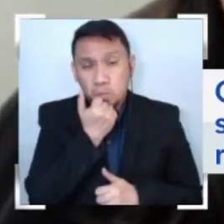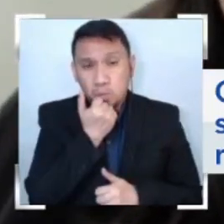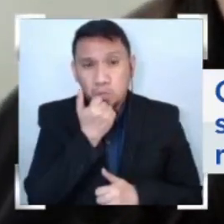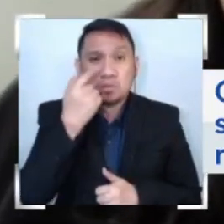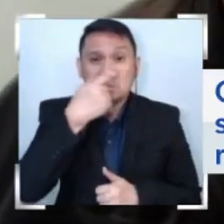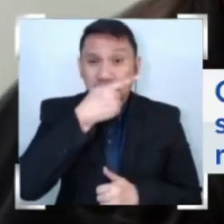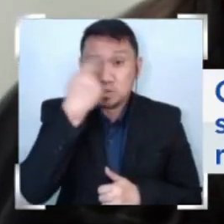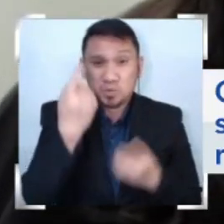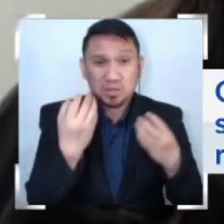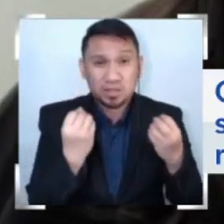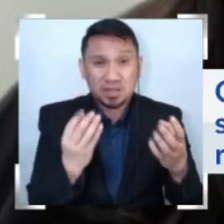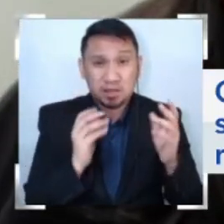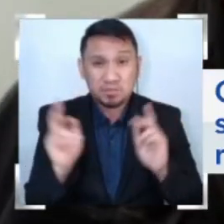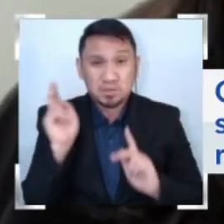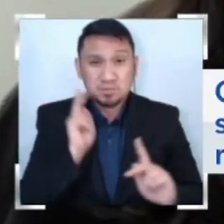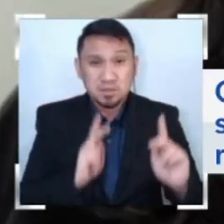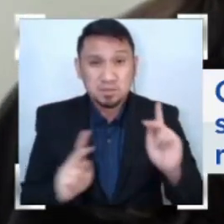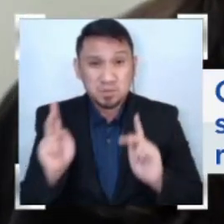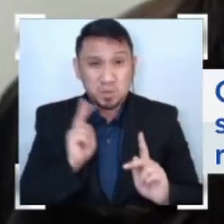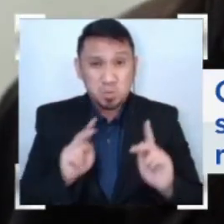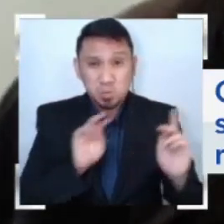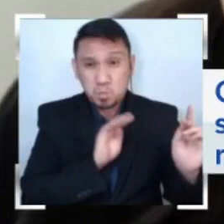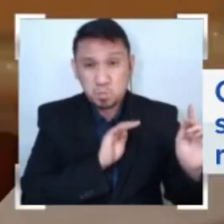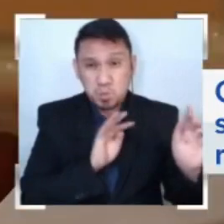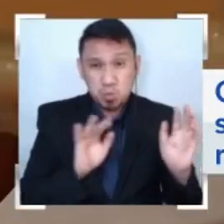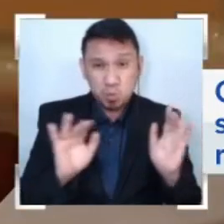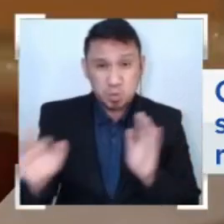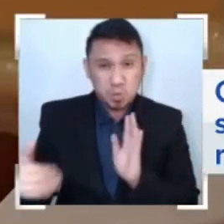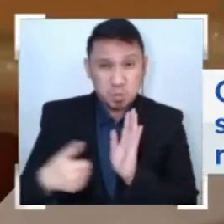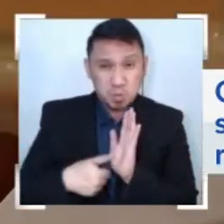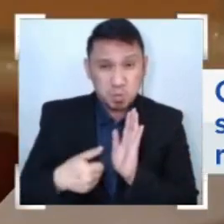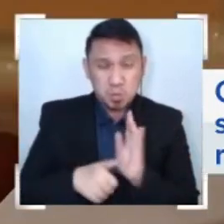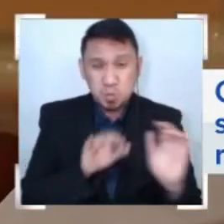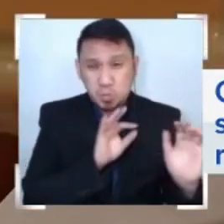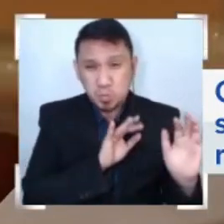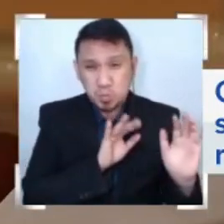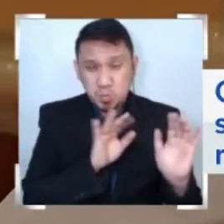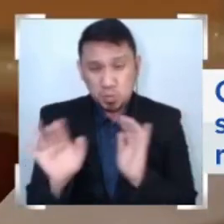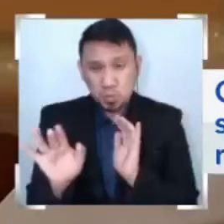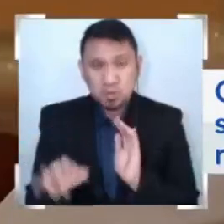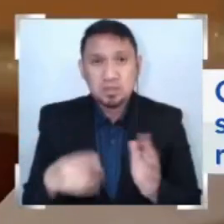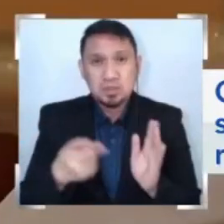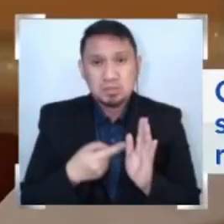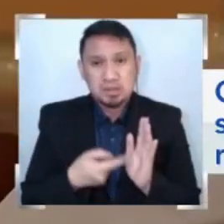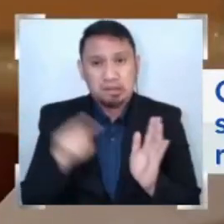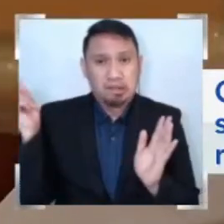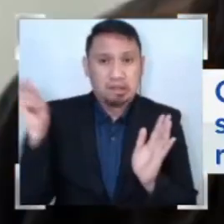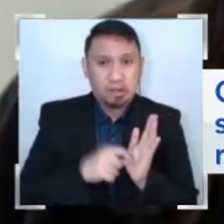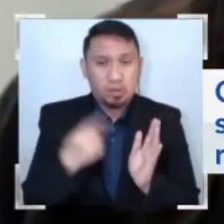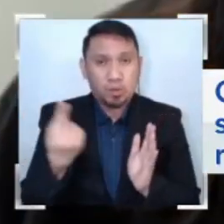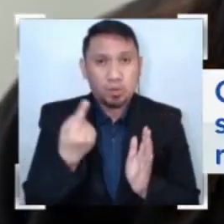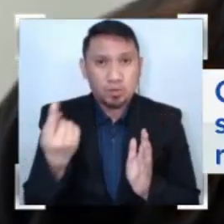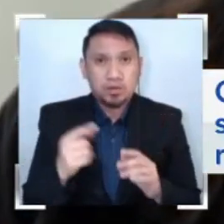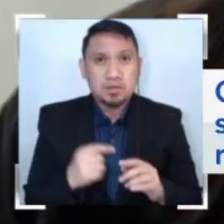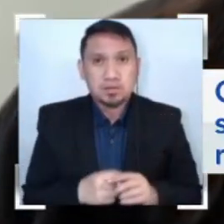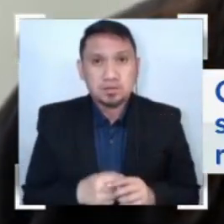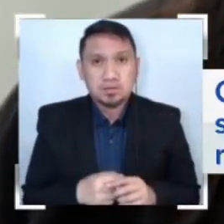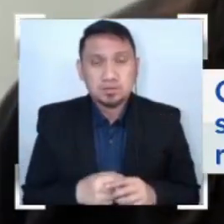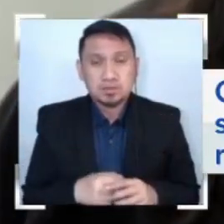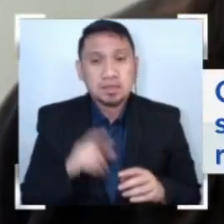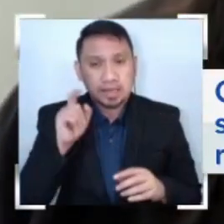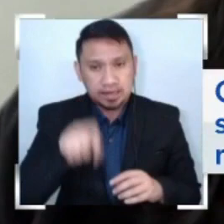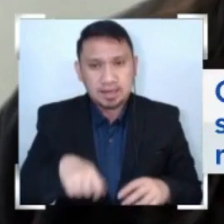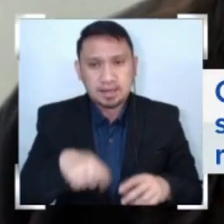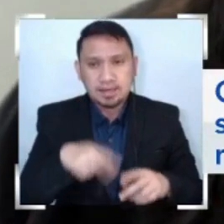tao na bumaboto. Minsan kasi pirma na lang yan eh. Yan, magandang tignan, bantayan nila, baka mayroong